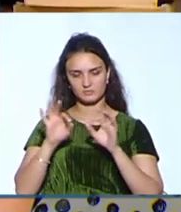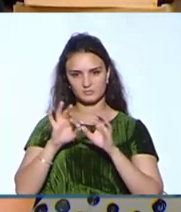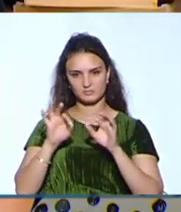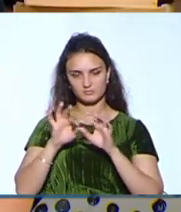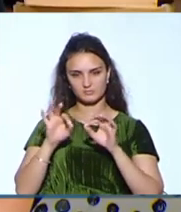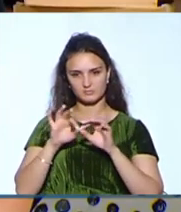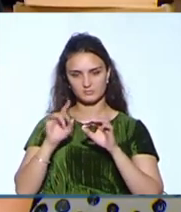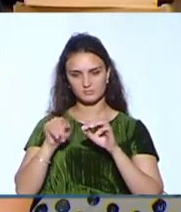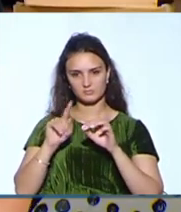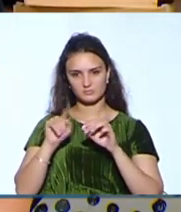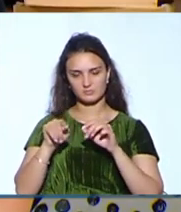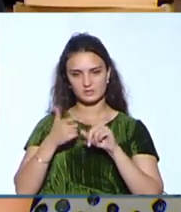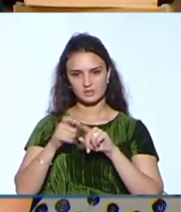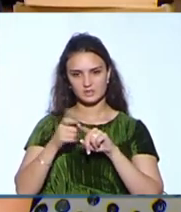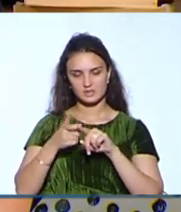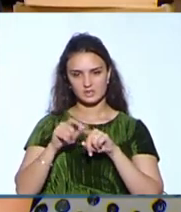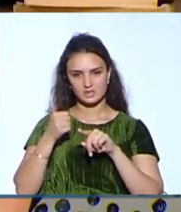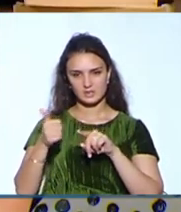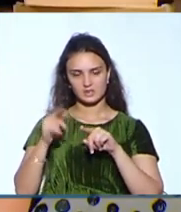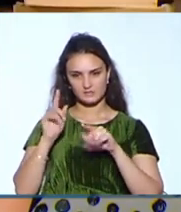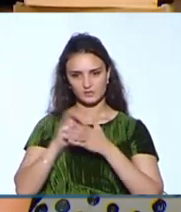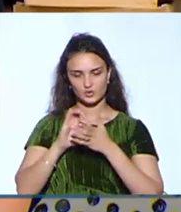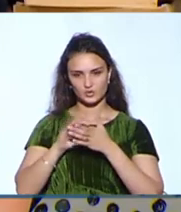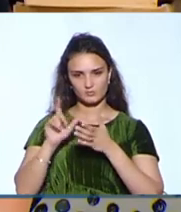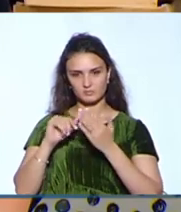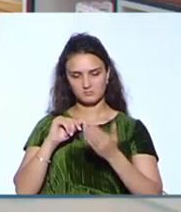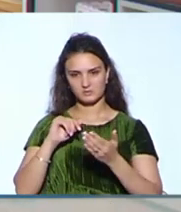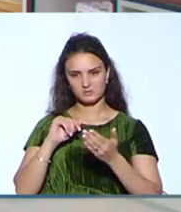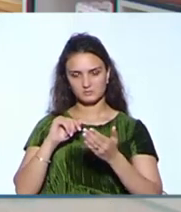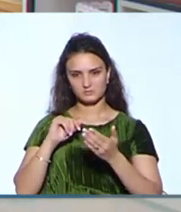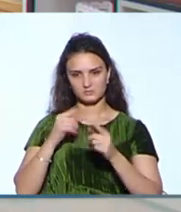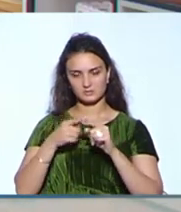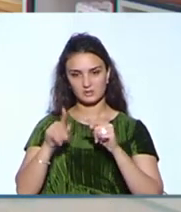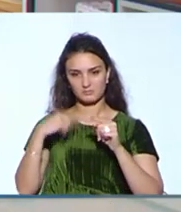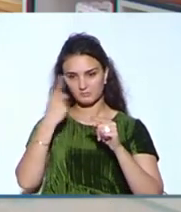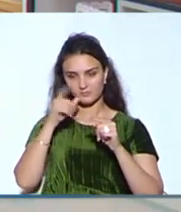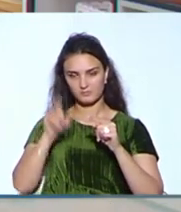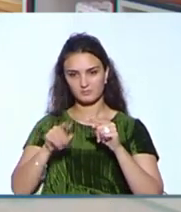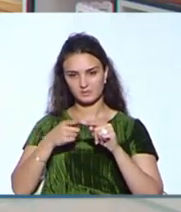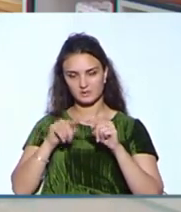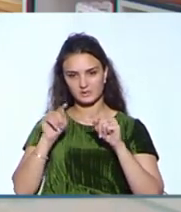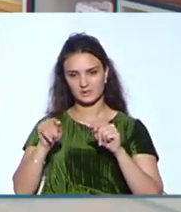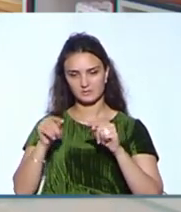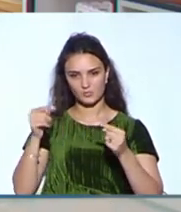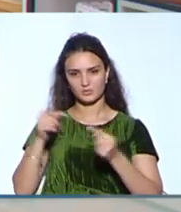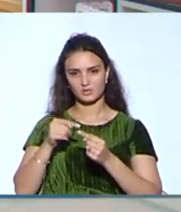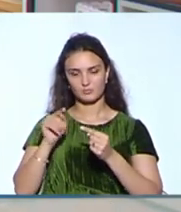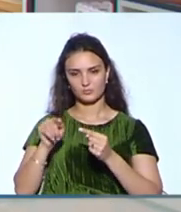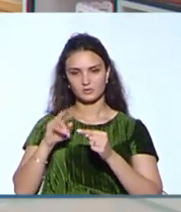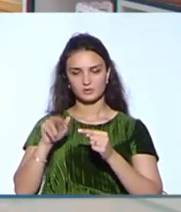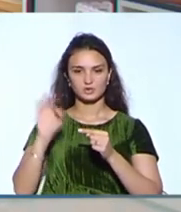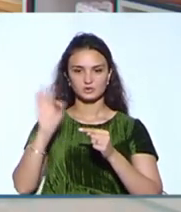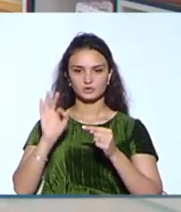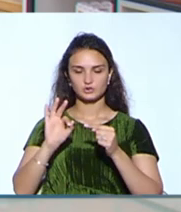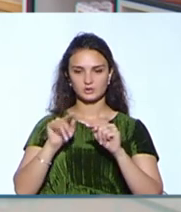გვაქვს პრეტენზია, რომ არაჩვეულებრივად კარგად ვიცნობთ მათ, ამ პიროვნებას აი ეს მოუხდებოდა და